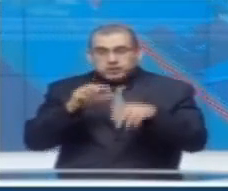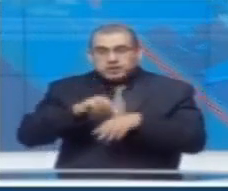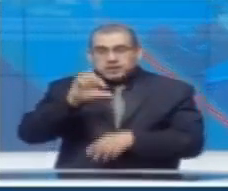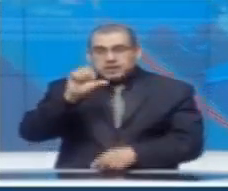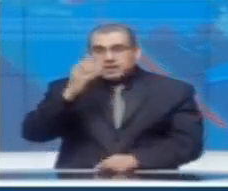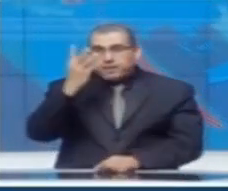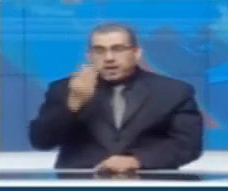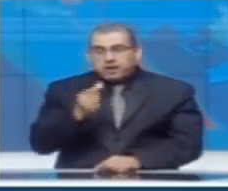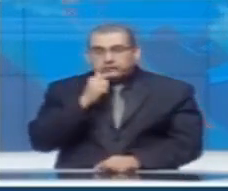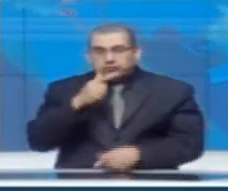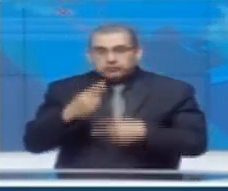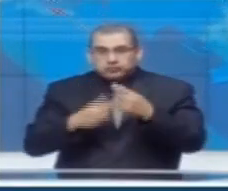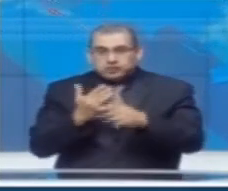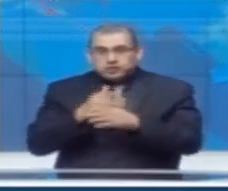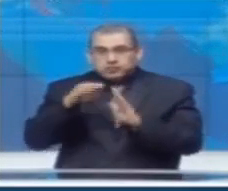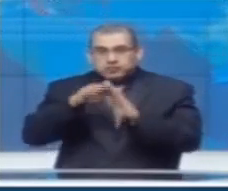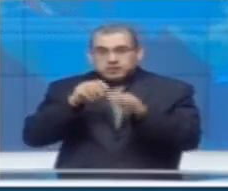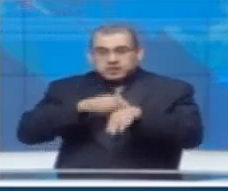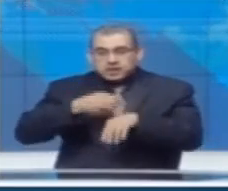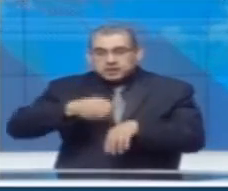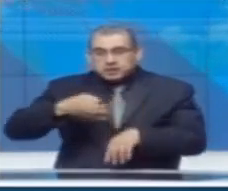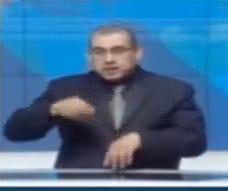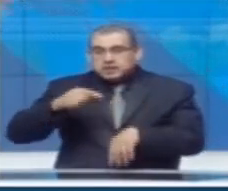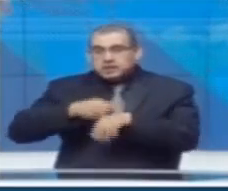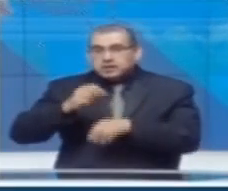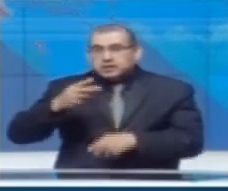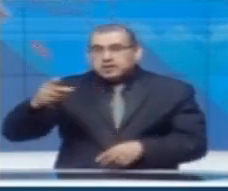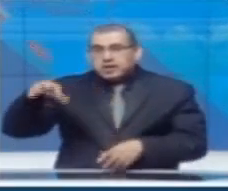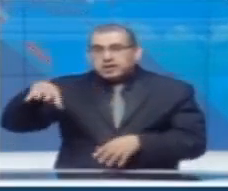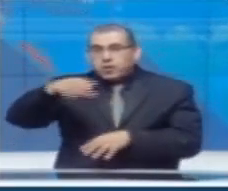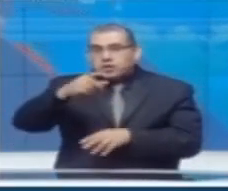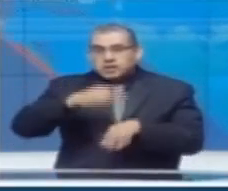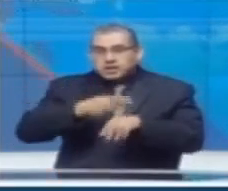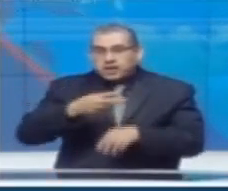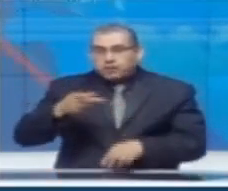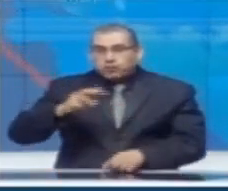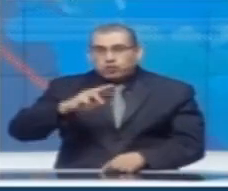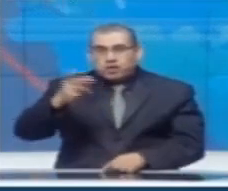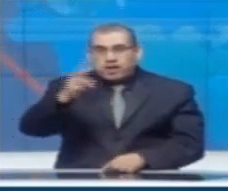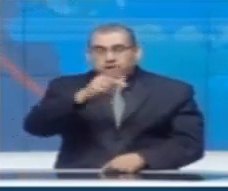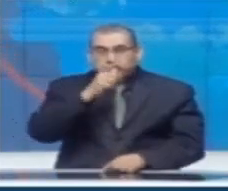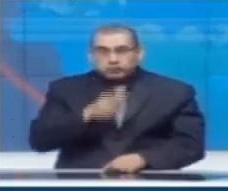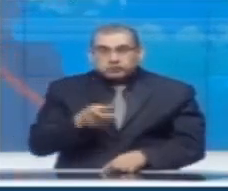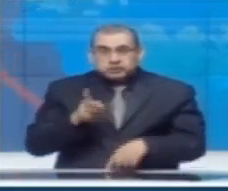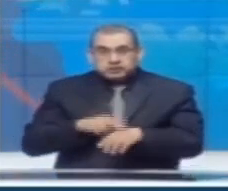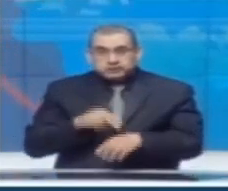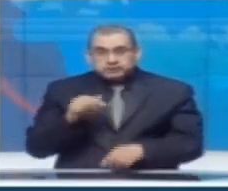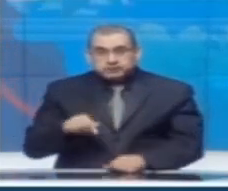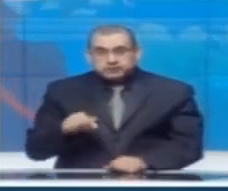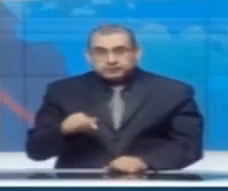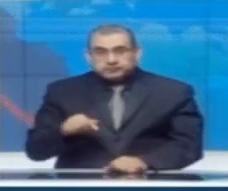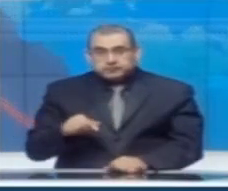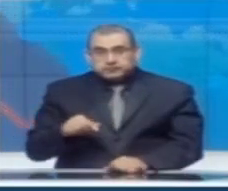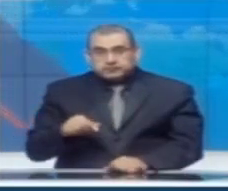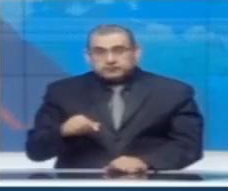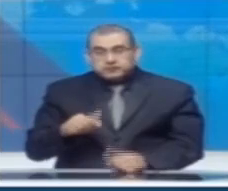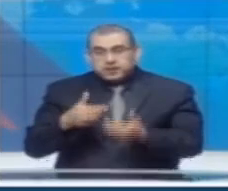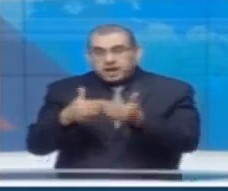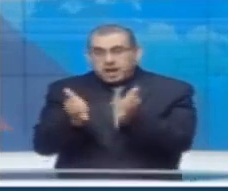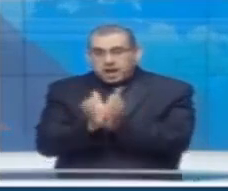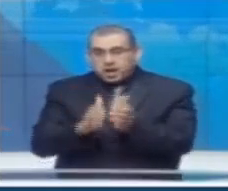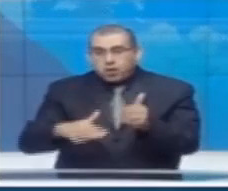مساء، وذلك حسب التوقيت المحلي لكل دولة. أيضا الهيئة